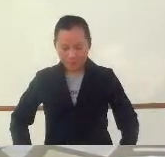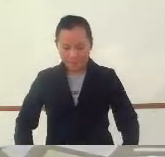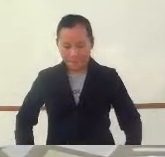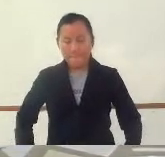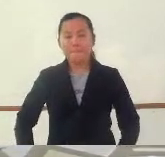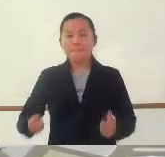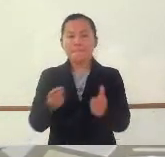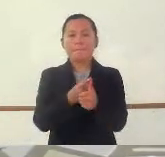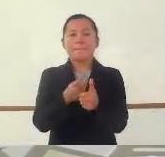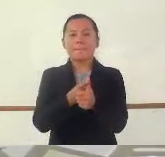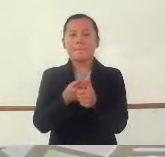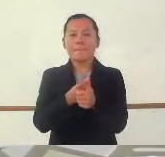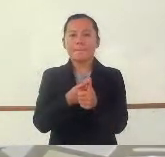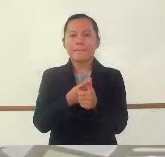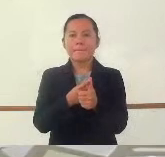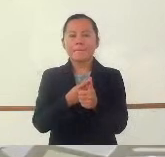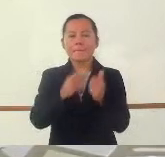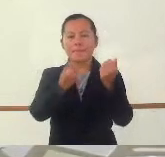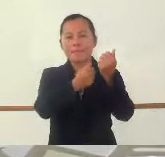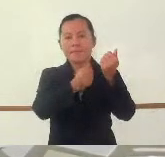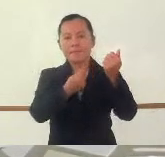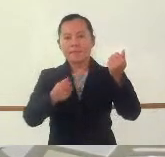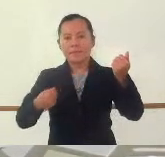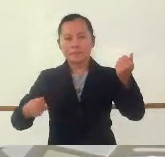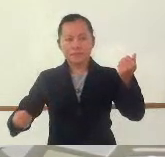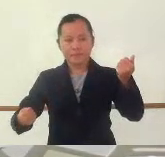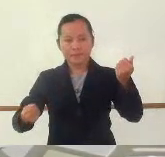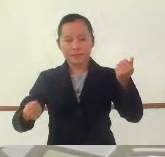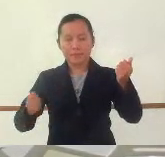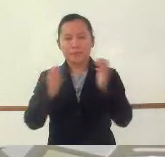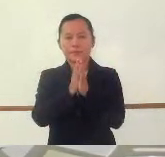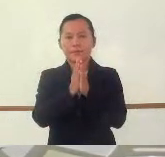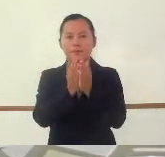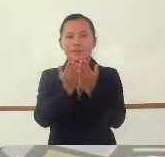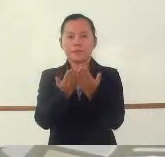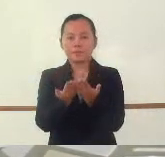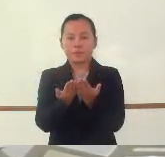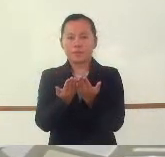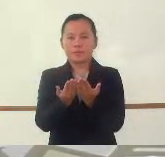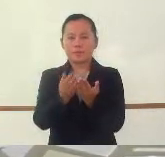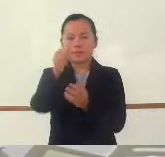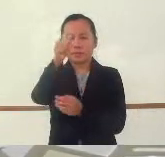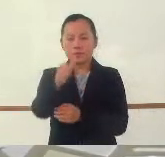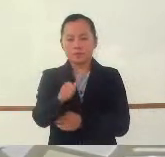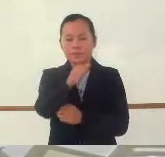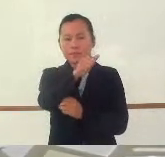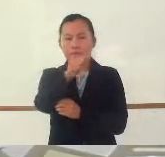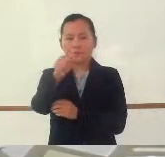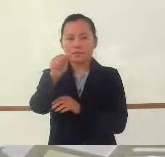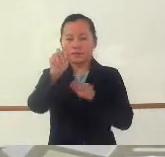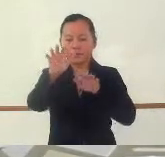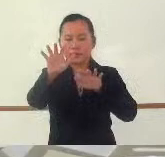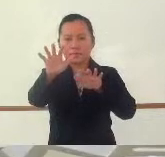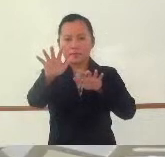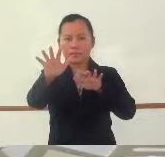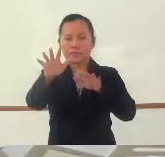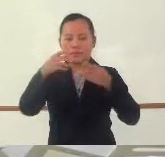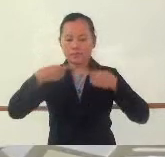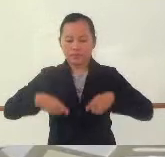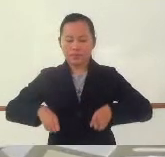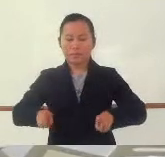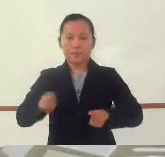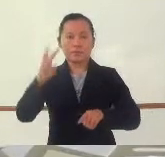Yang pertama, iklan dalam buku Cendera Kenangan Pentabisan Imam Mat Deacon Wilfred